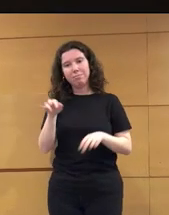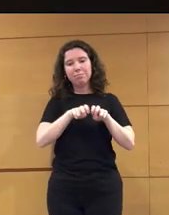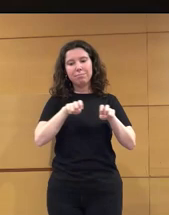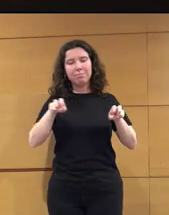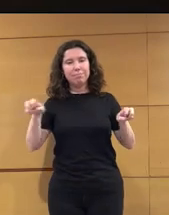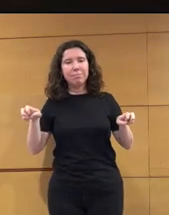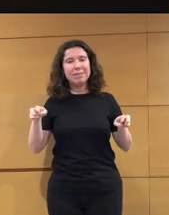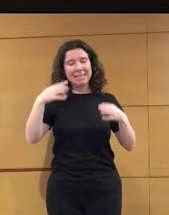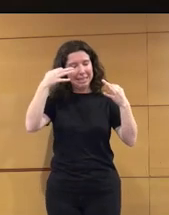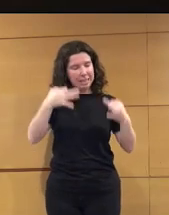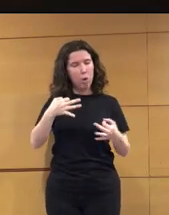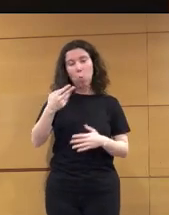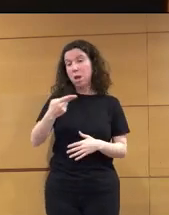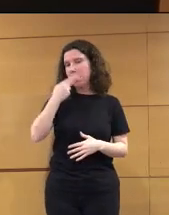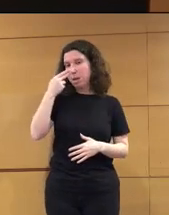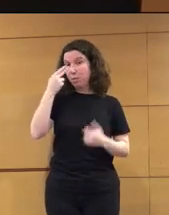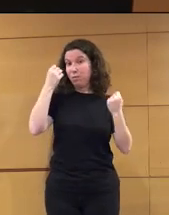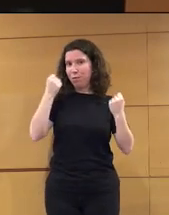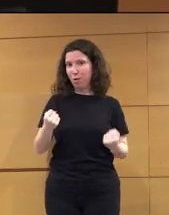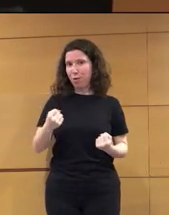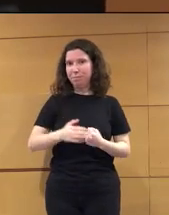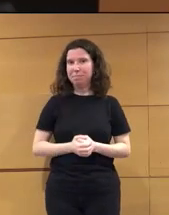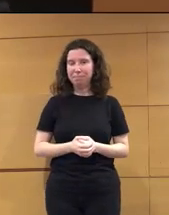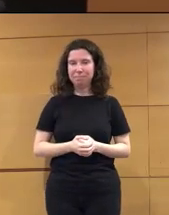que ja veureu que és super, super interessant.